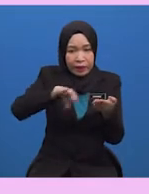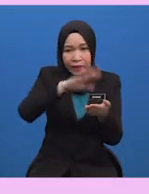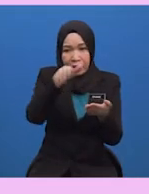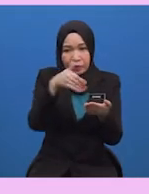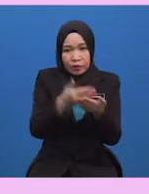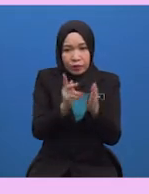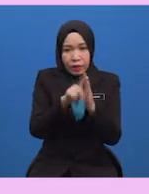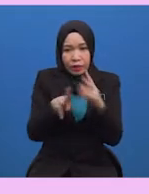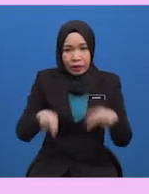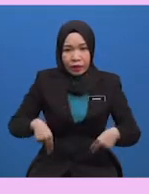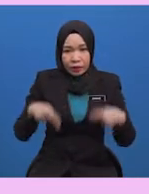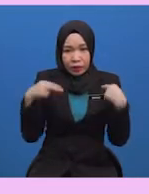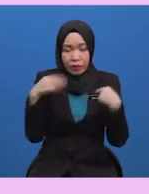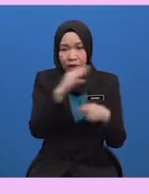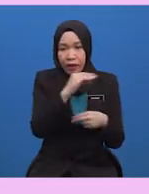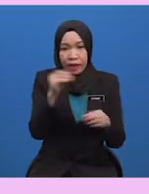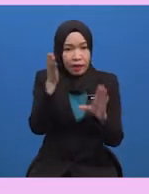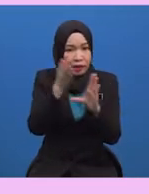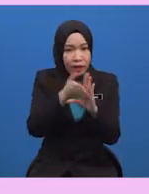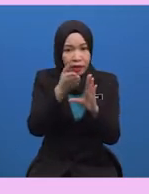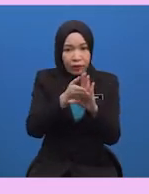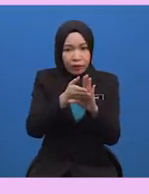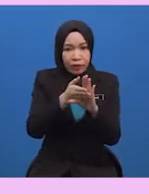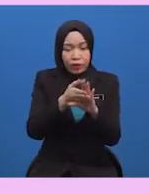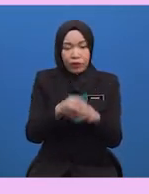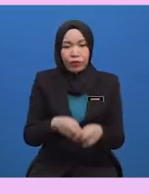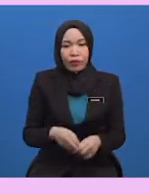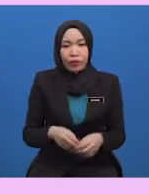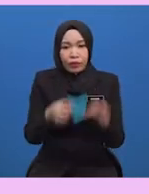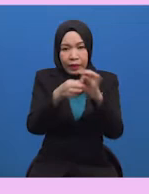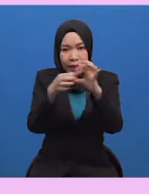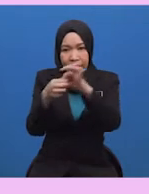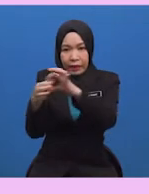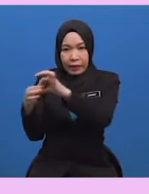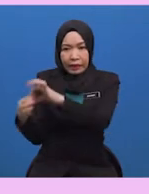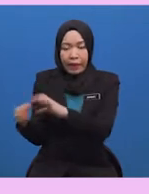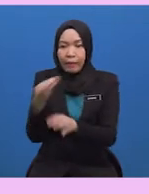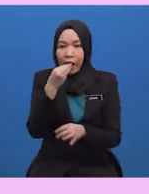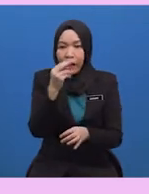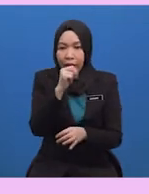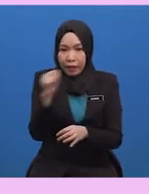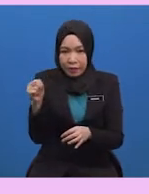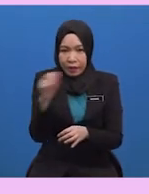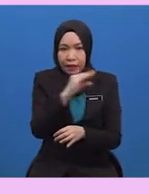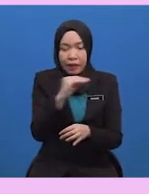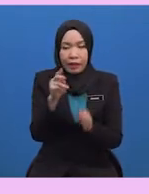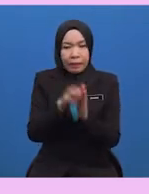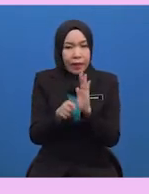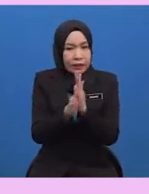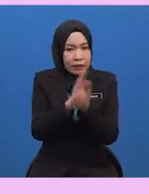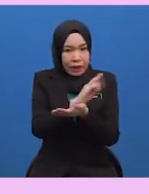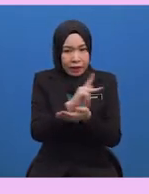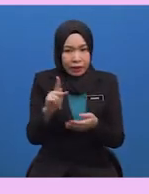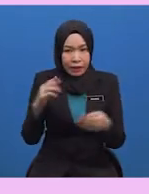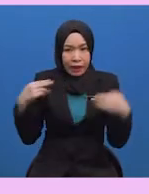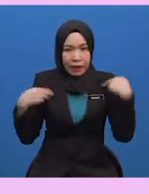rantaian makanan sesebuah ekosistem dan akhirnya menyebabkan haiwan akan